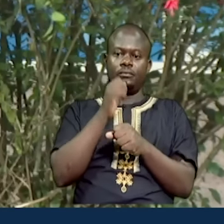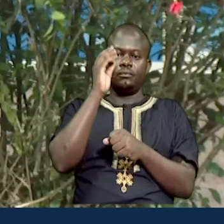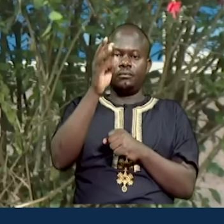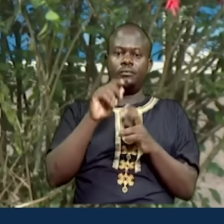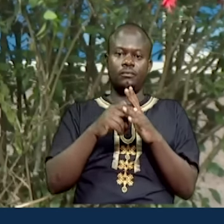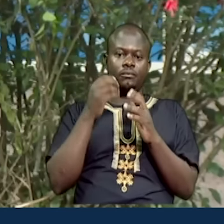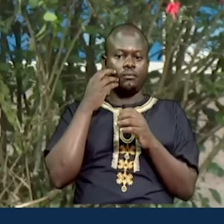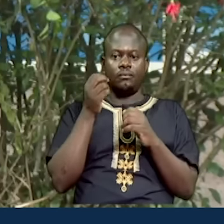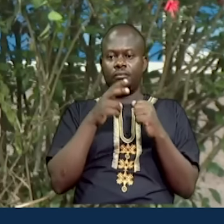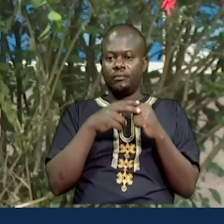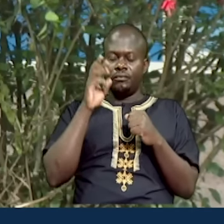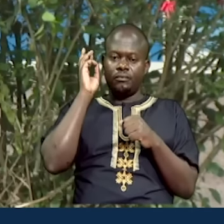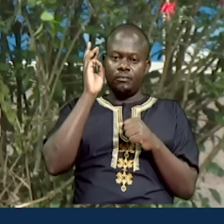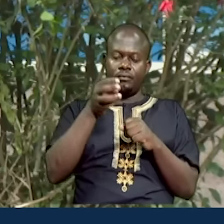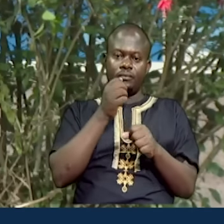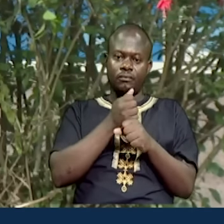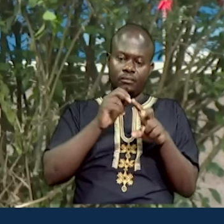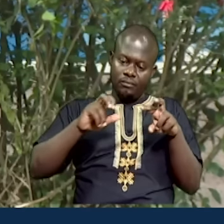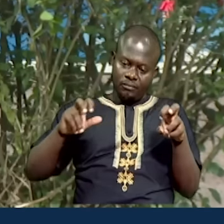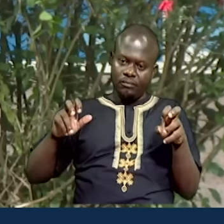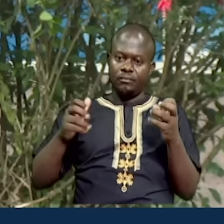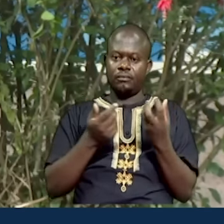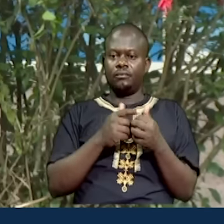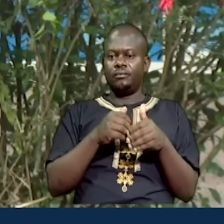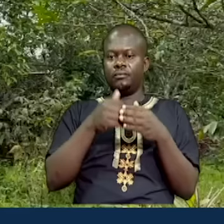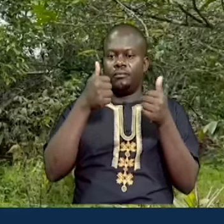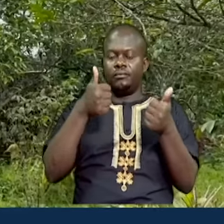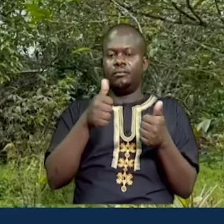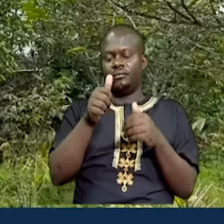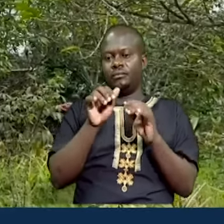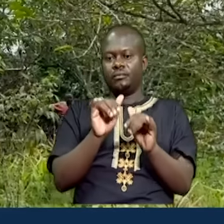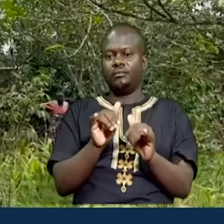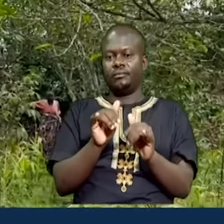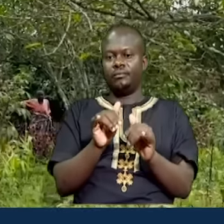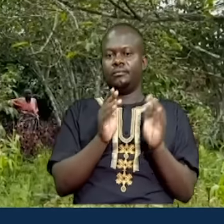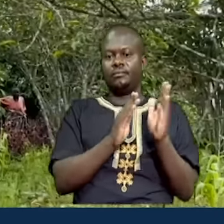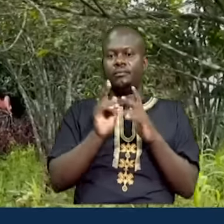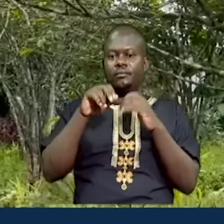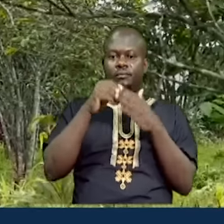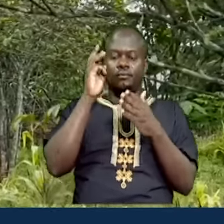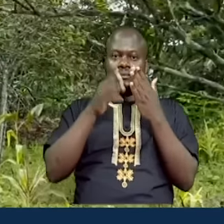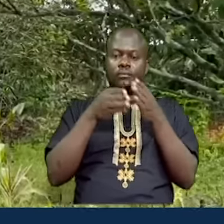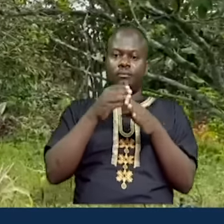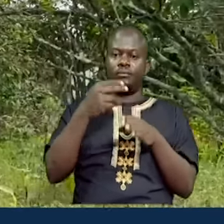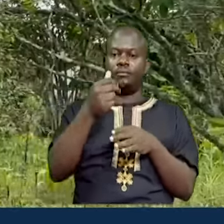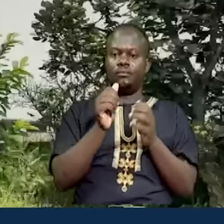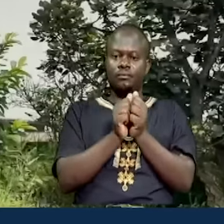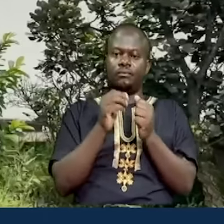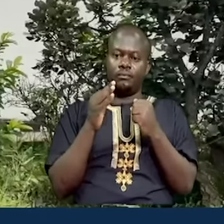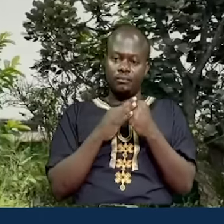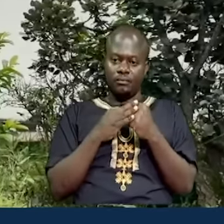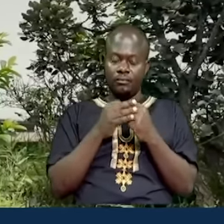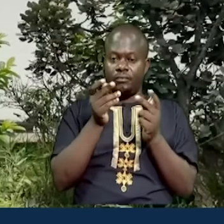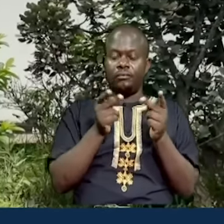kwa karindwi twazakora expropriation y'abasigaye biteganijwe ko iyi stade izubakwa ku buso bwa hegitari 18